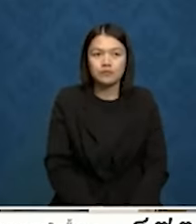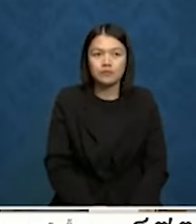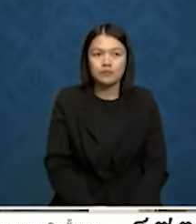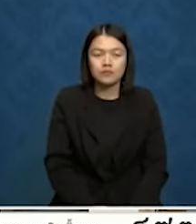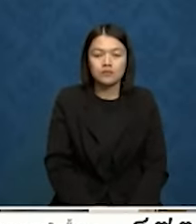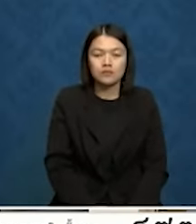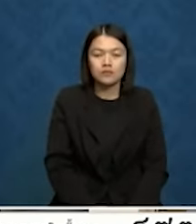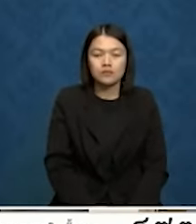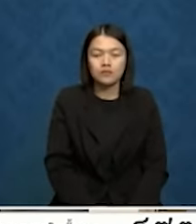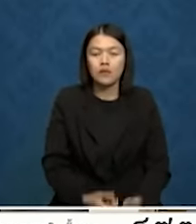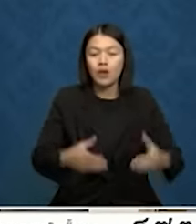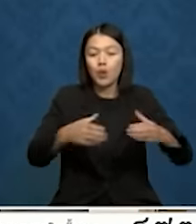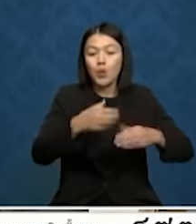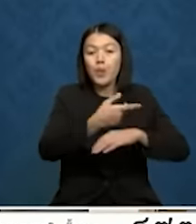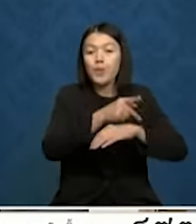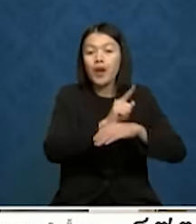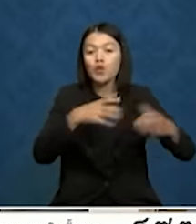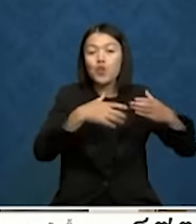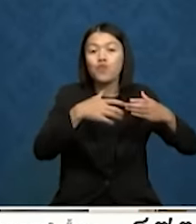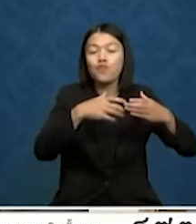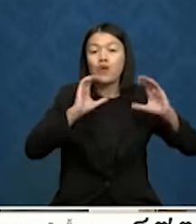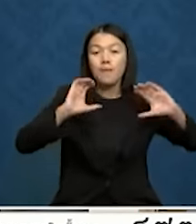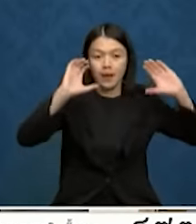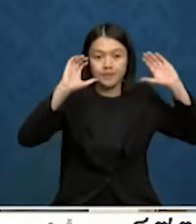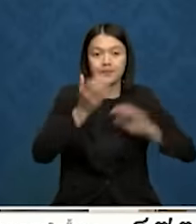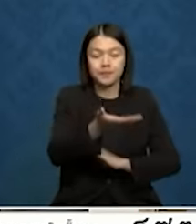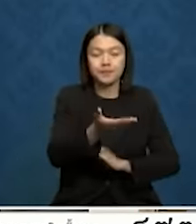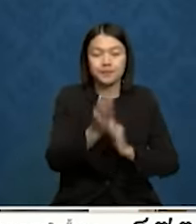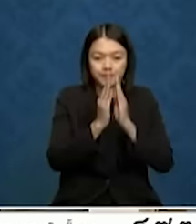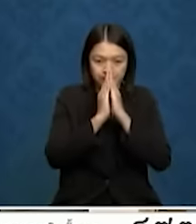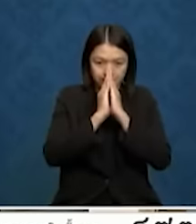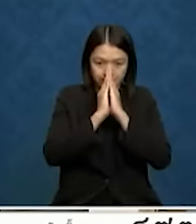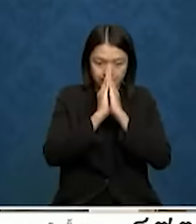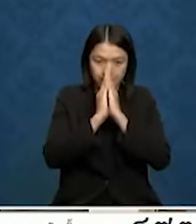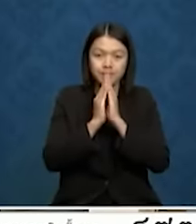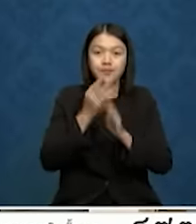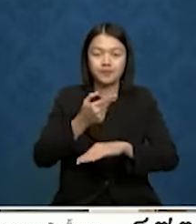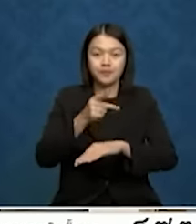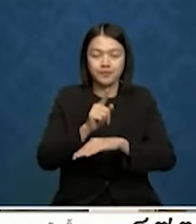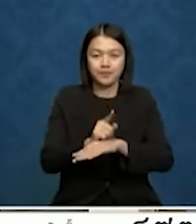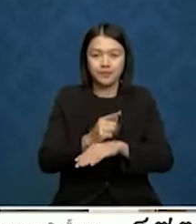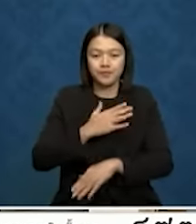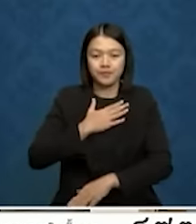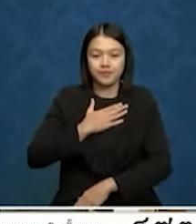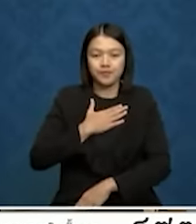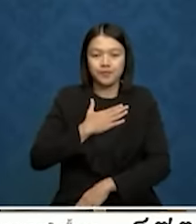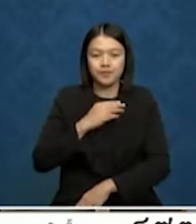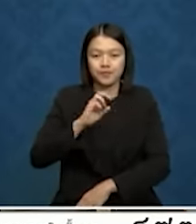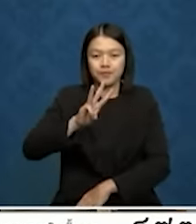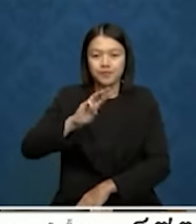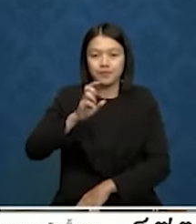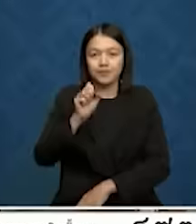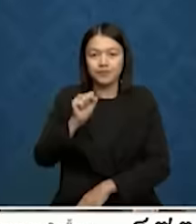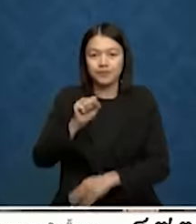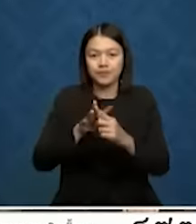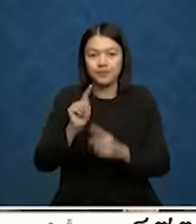ปประธานวิปรัฐบาลก่อนครับเชิญครับ กราบเรียนท่านประธานที่เคารพครับผมนายวิสุทธิ์ชัยนรุณในฐ